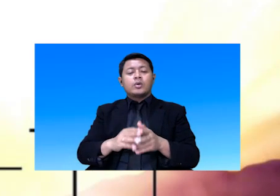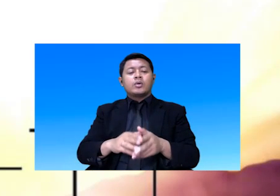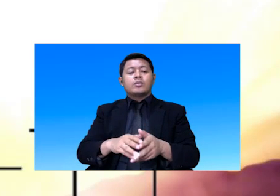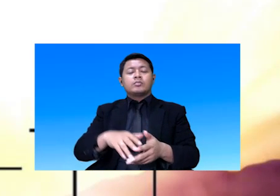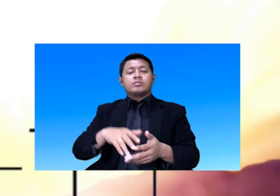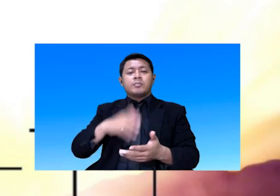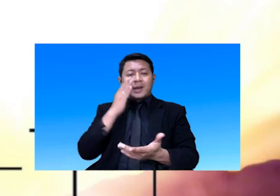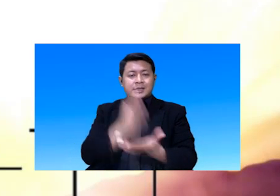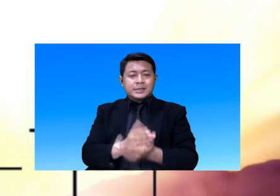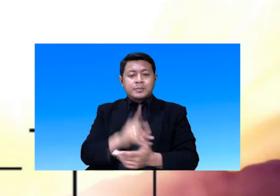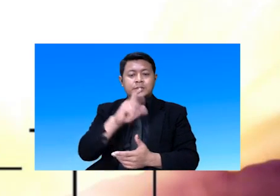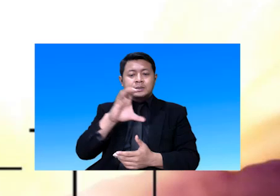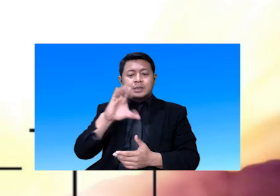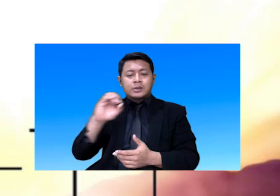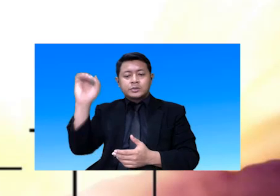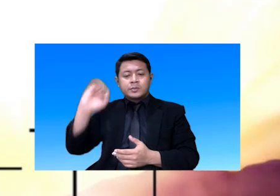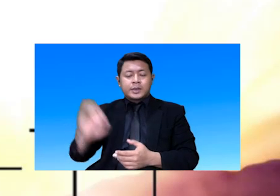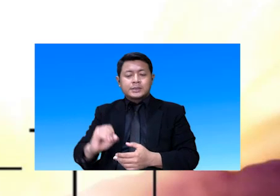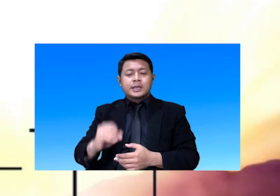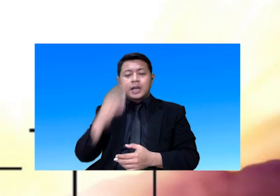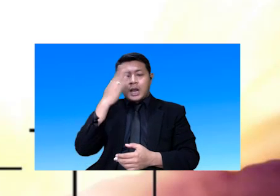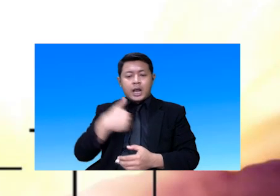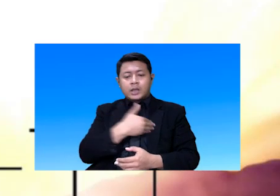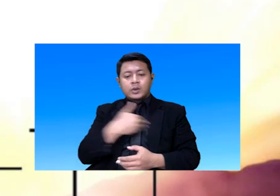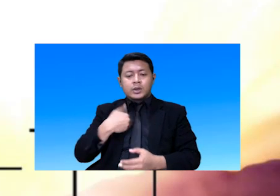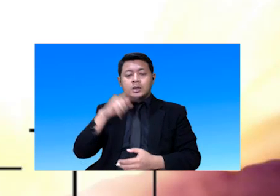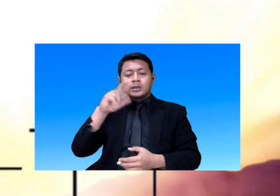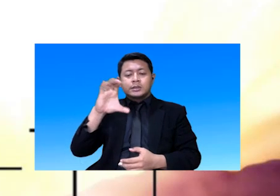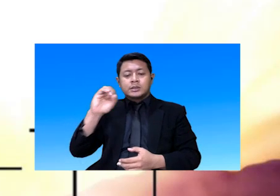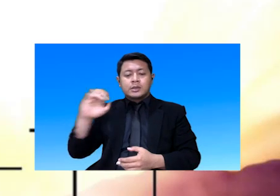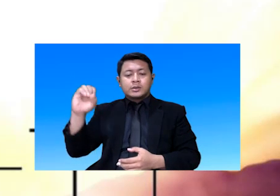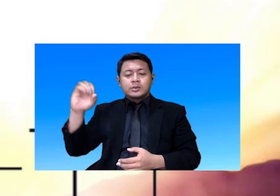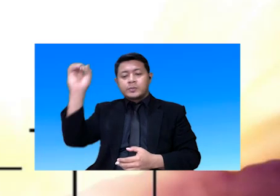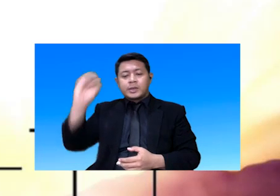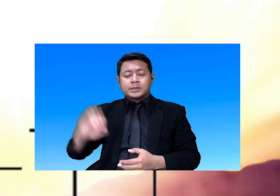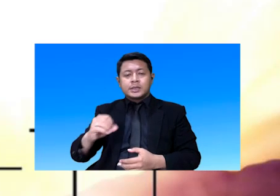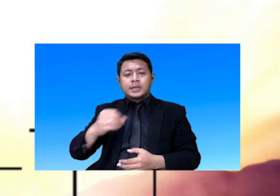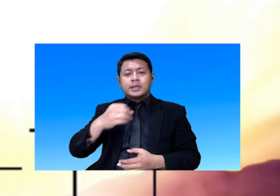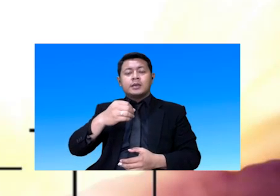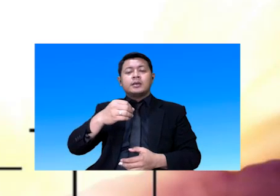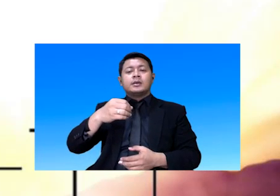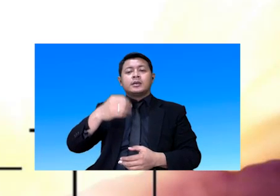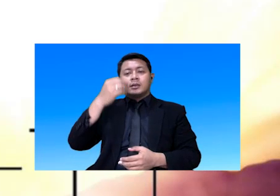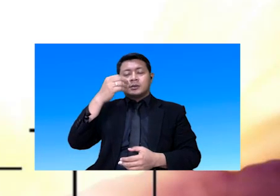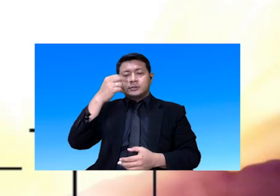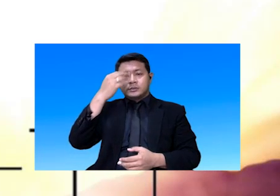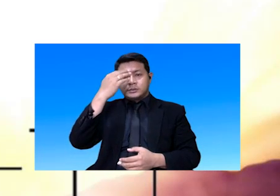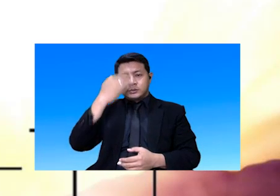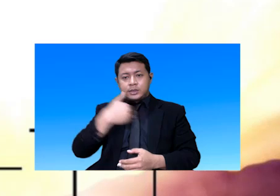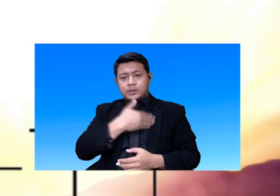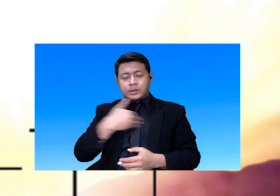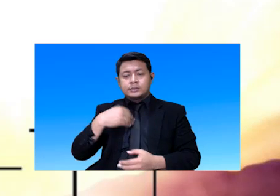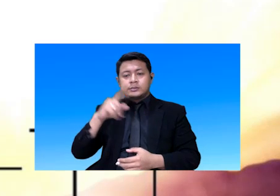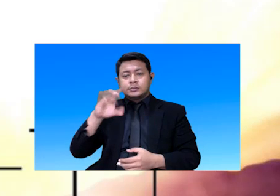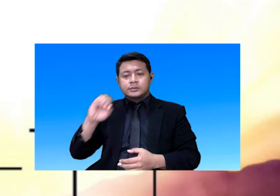Indonesia. Dan warisan itu menjadi sangat jelas ketika kita melihat para pahlawan di